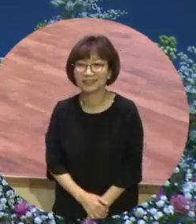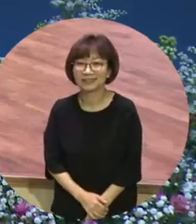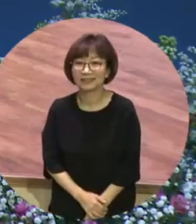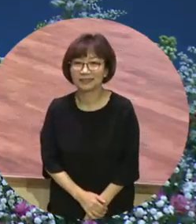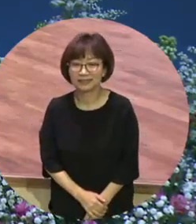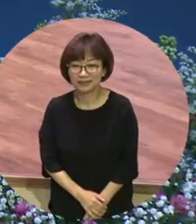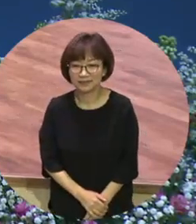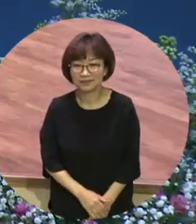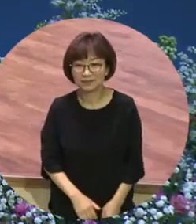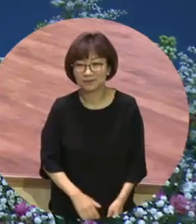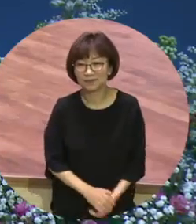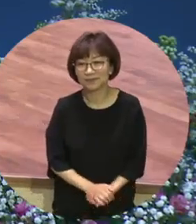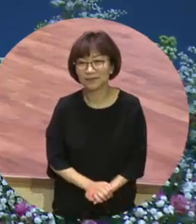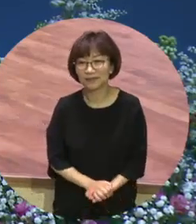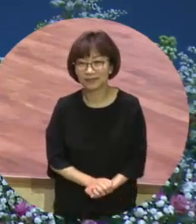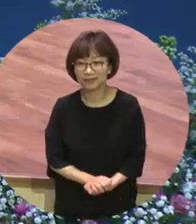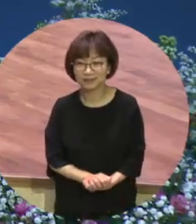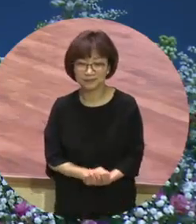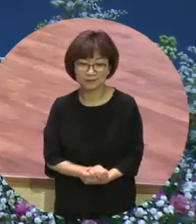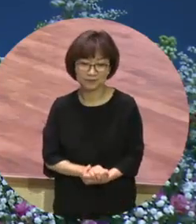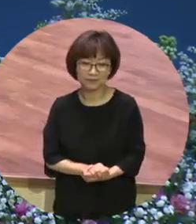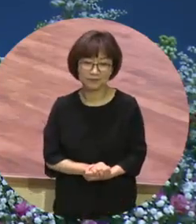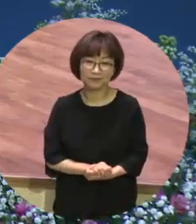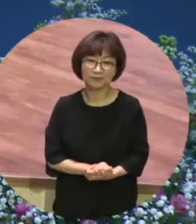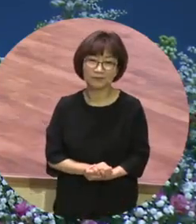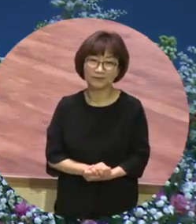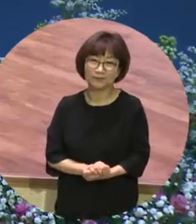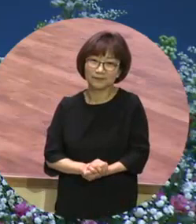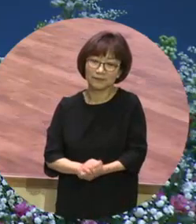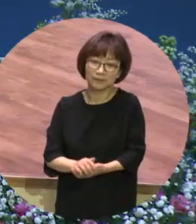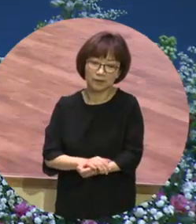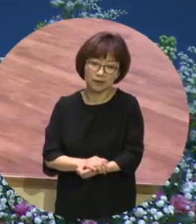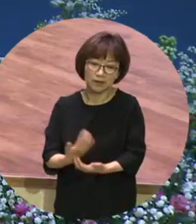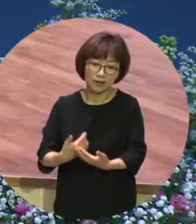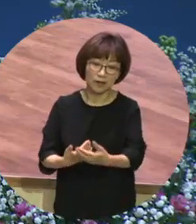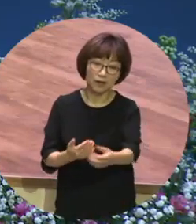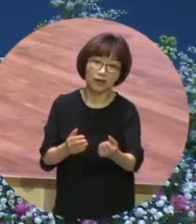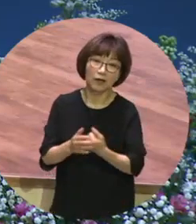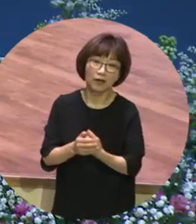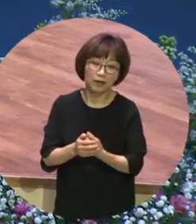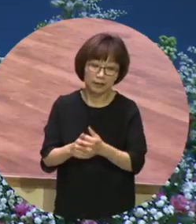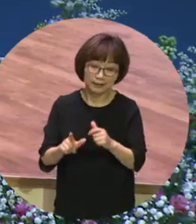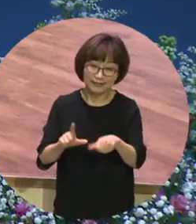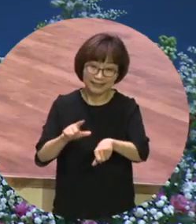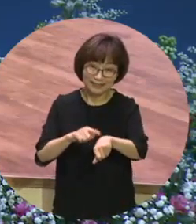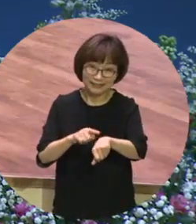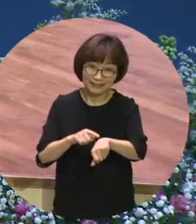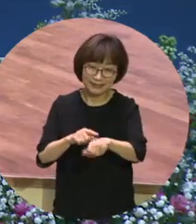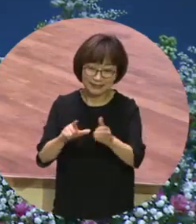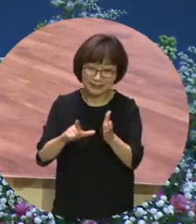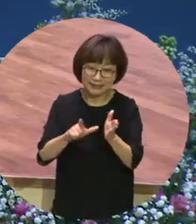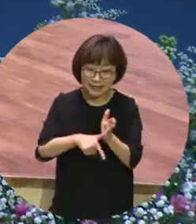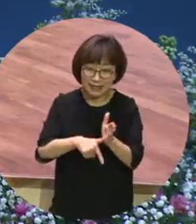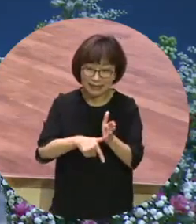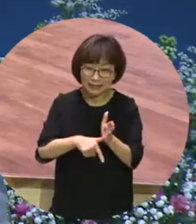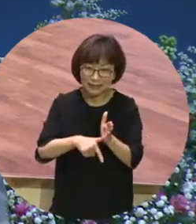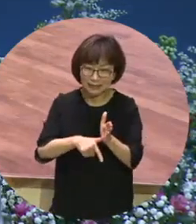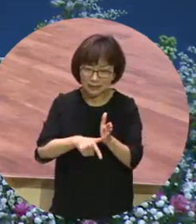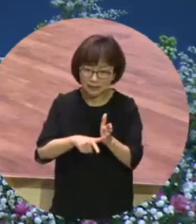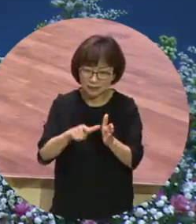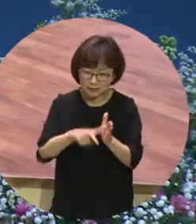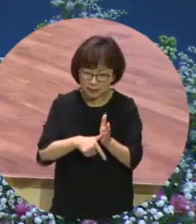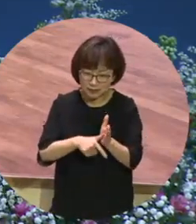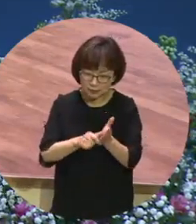일상생활에서도요 타이밍이 기가 막히게 맞추느냐 맞추지 못하느냐에 따라서 결과가